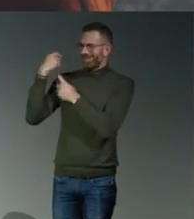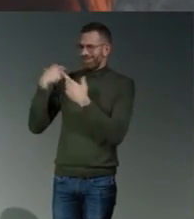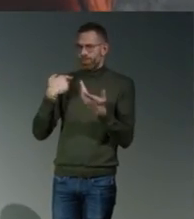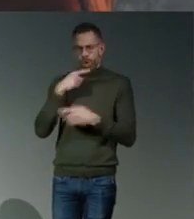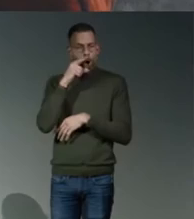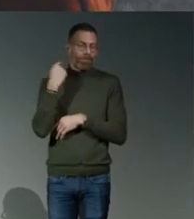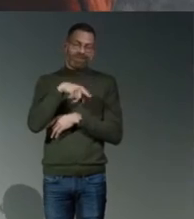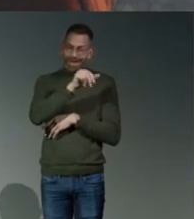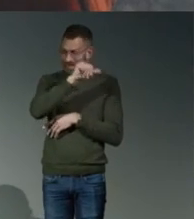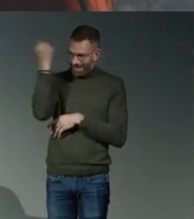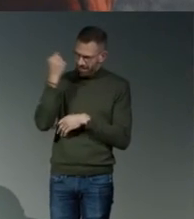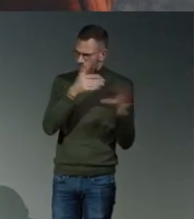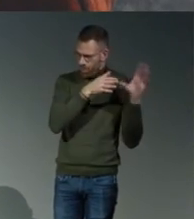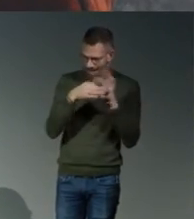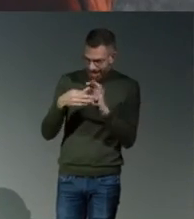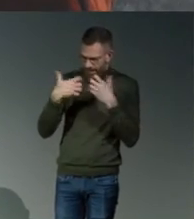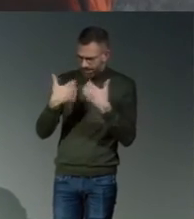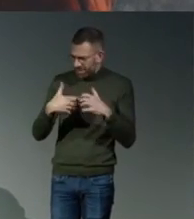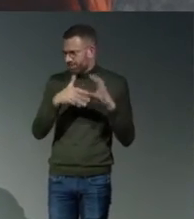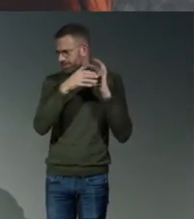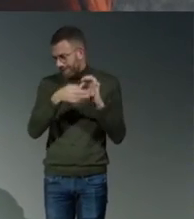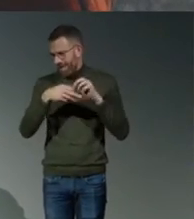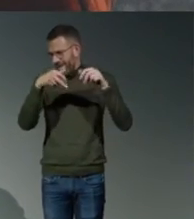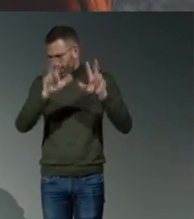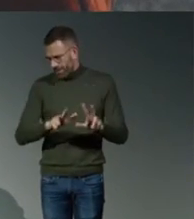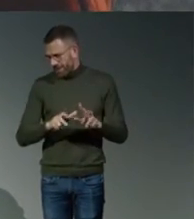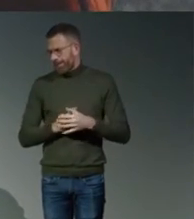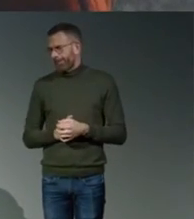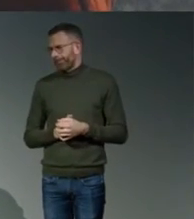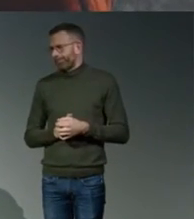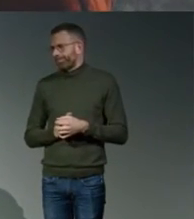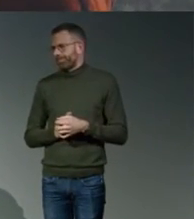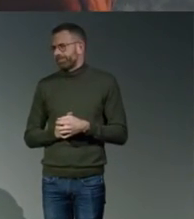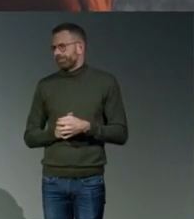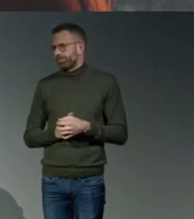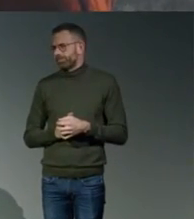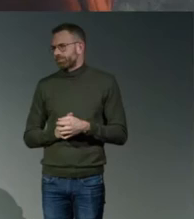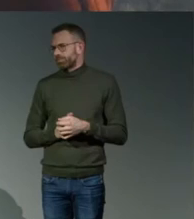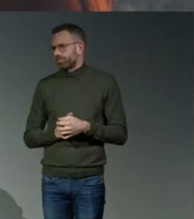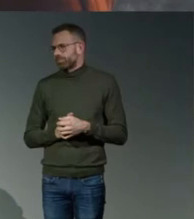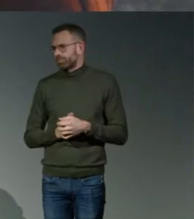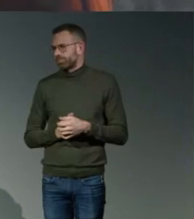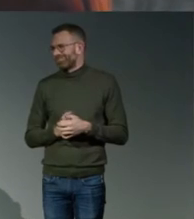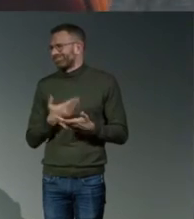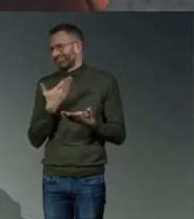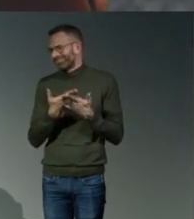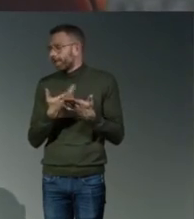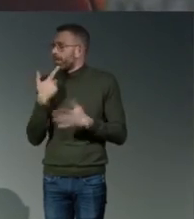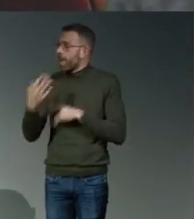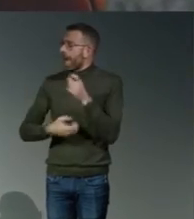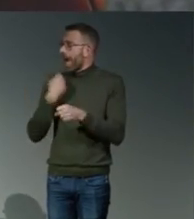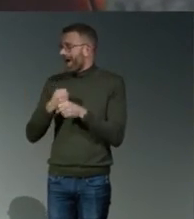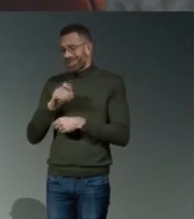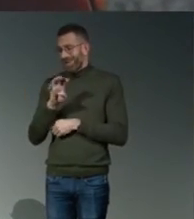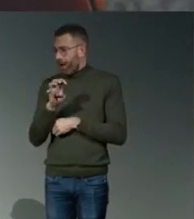des garçons et des machines, et de l'informatique en particulier. C'est-à-dire que. Il y a des explications à ça. Dans les années 40, il y avait